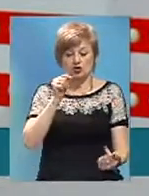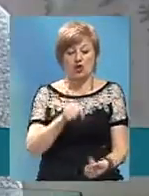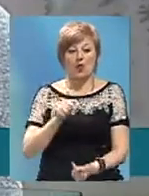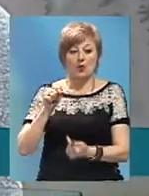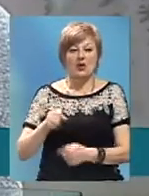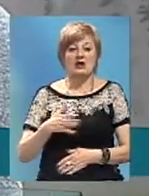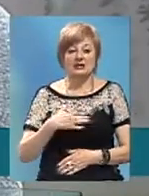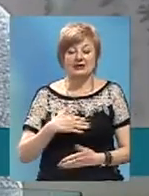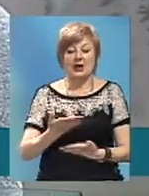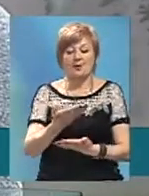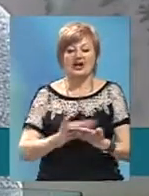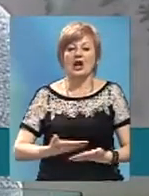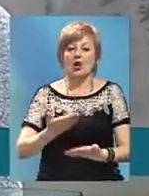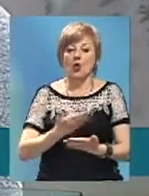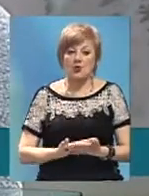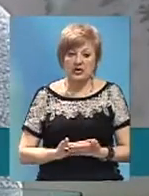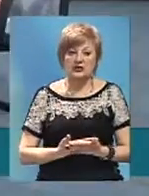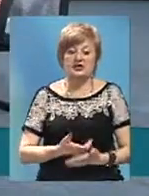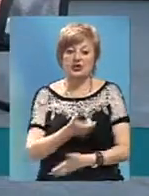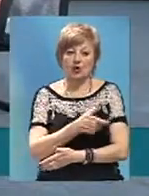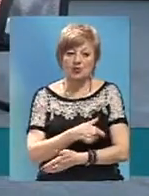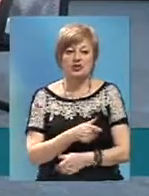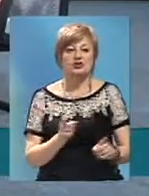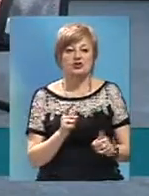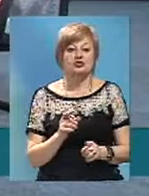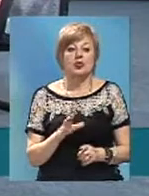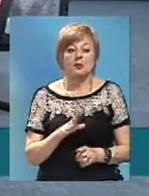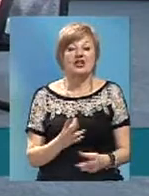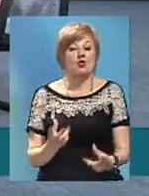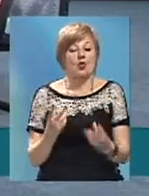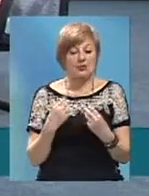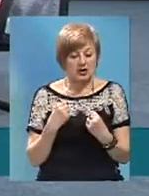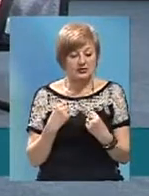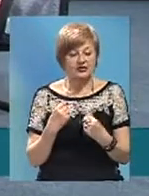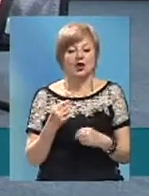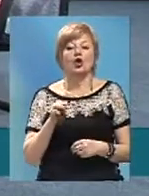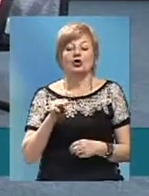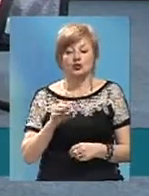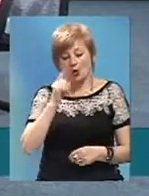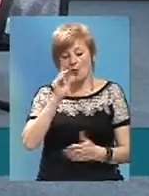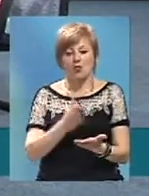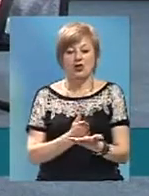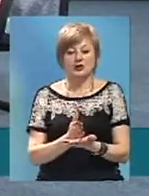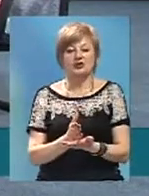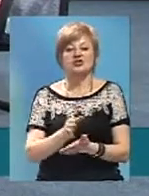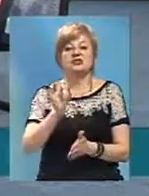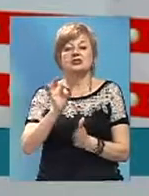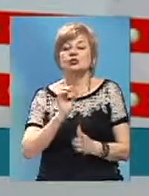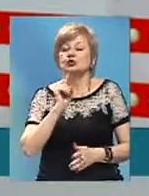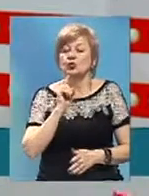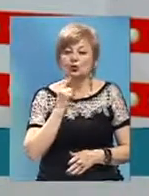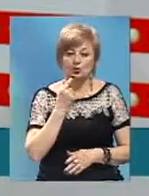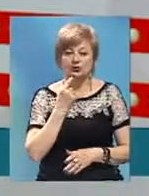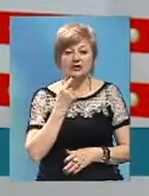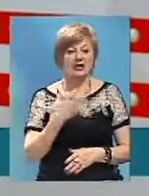що нам рекомендує Венеційська комісія, і що нам було обіцяно, то політично, ну, дуже складно. З нами